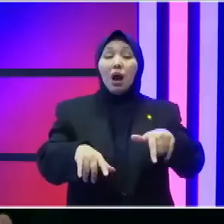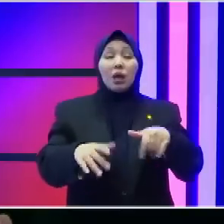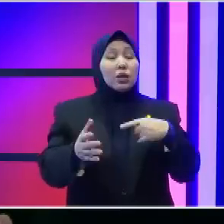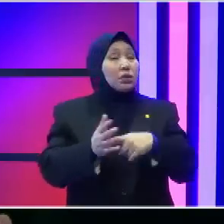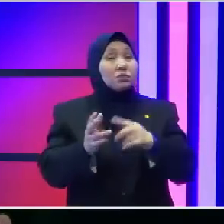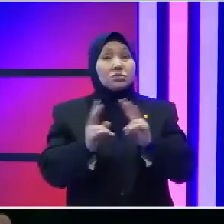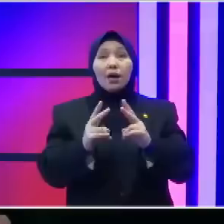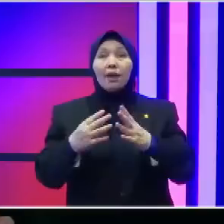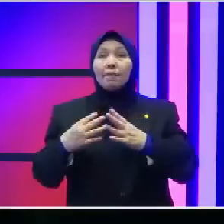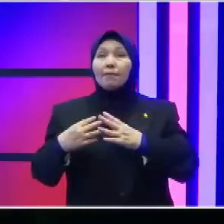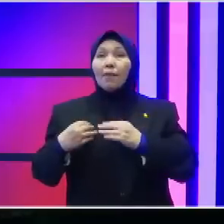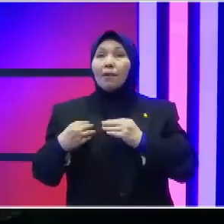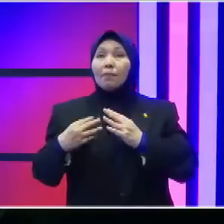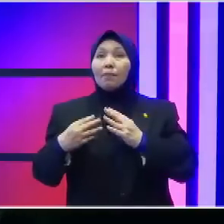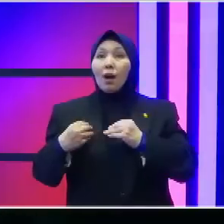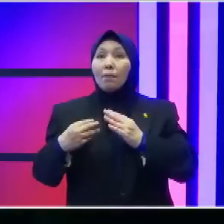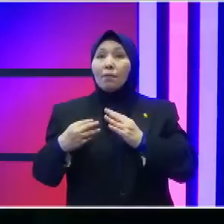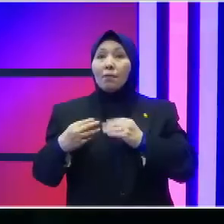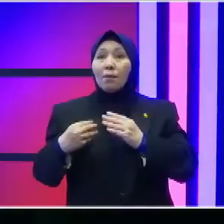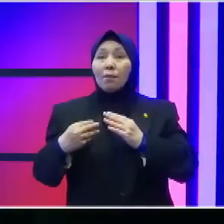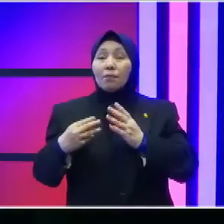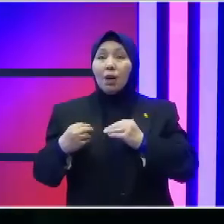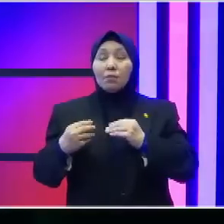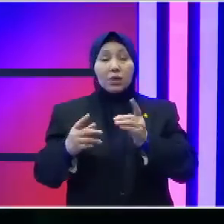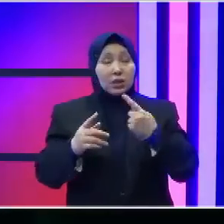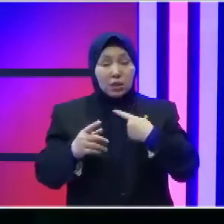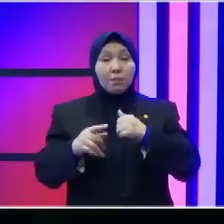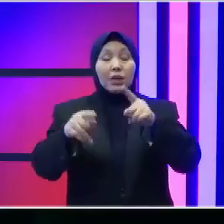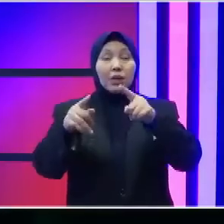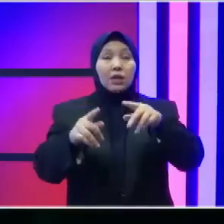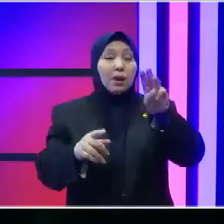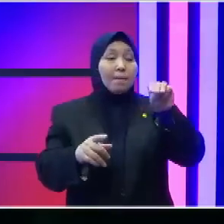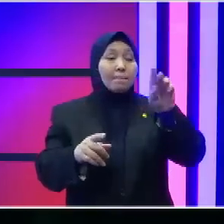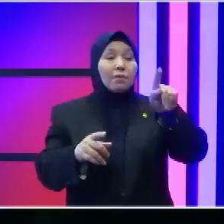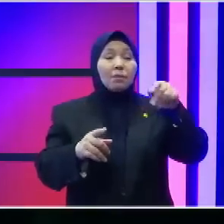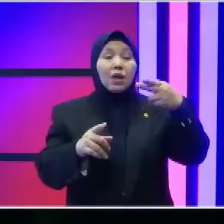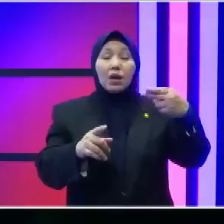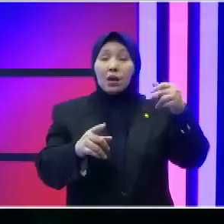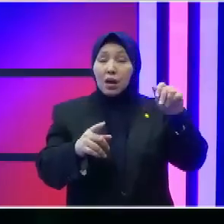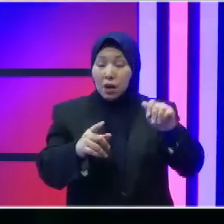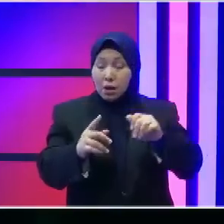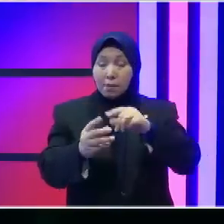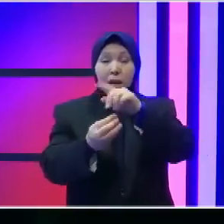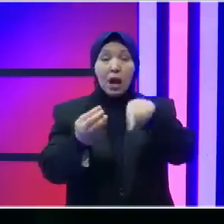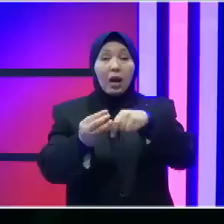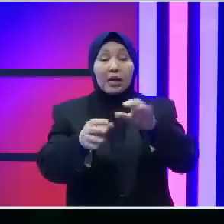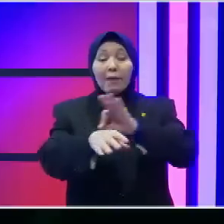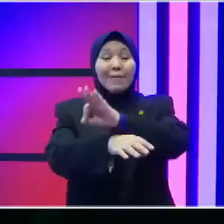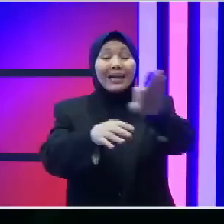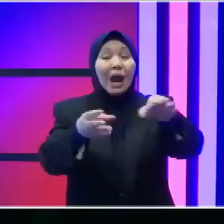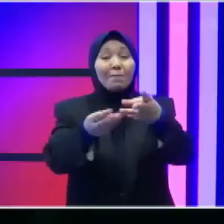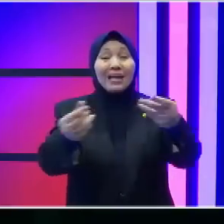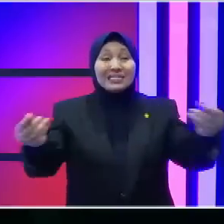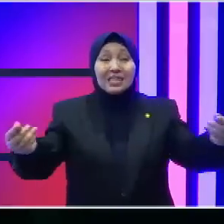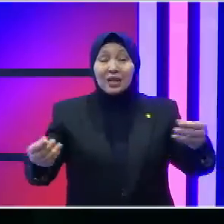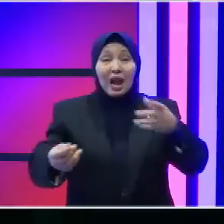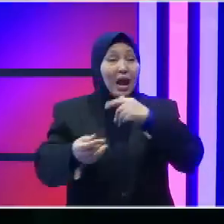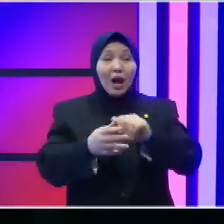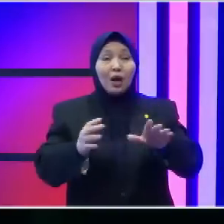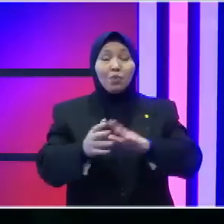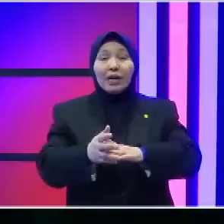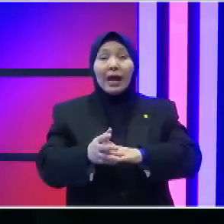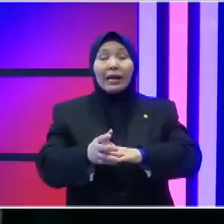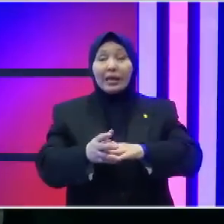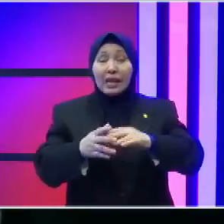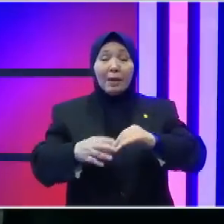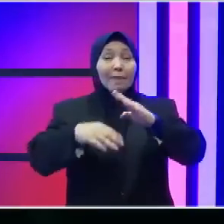amat mendebarkan kita lah Ustaz ya, kita pergi ke Mekah ke kat padang pasir, bukan dekat apa clock tower tu, clock tower banyak